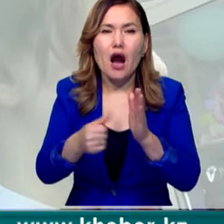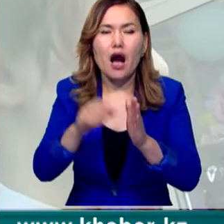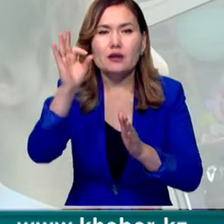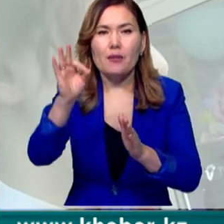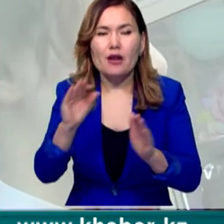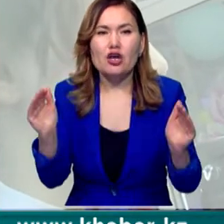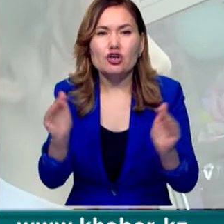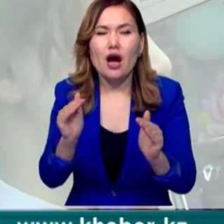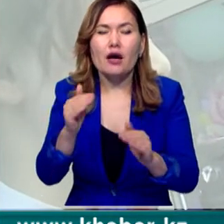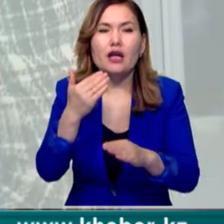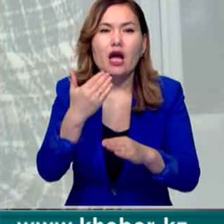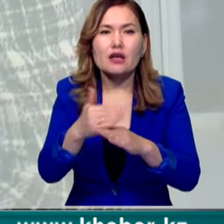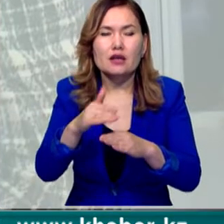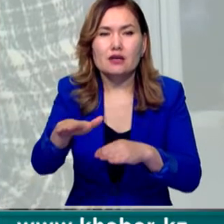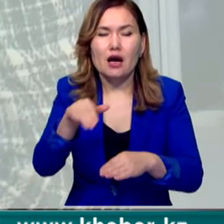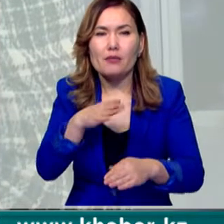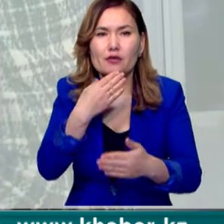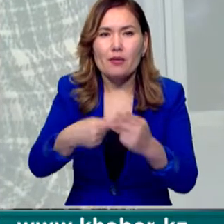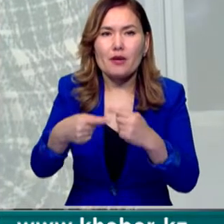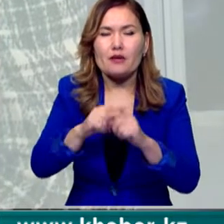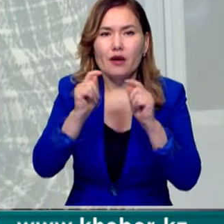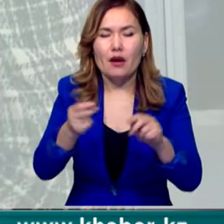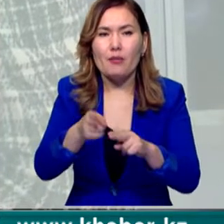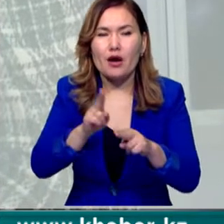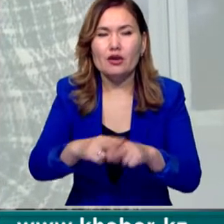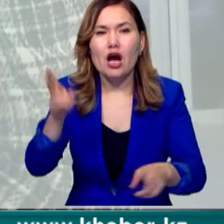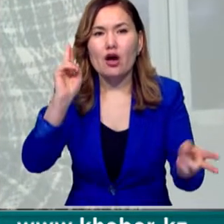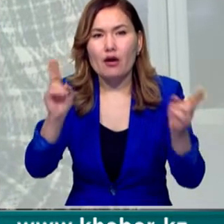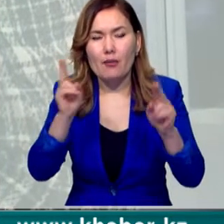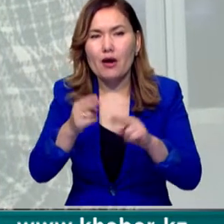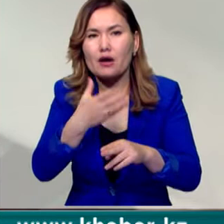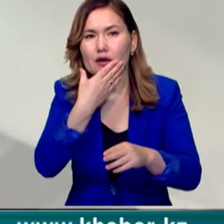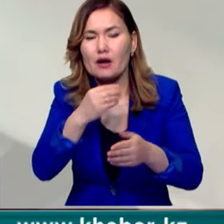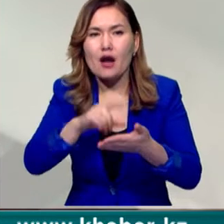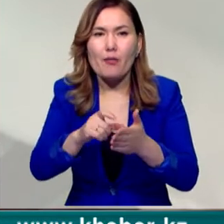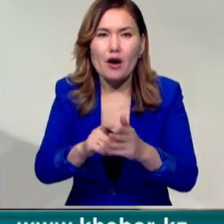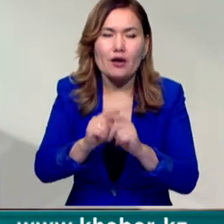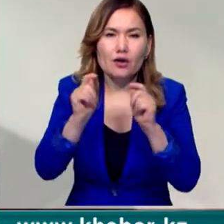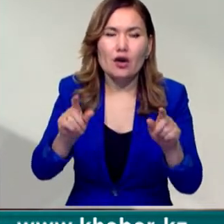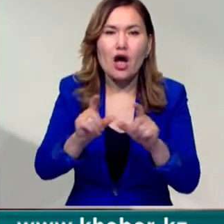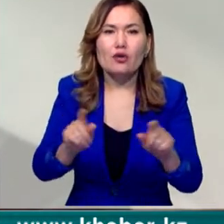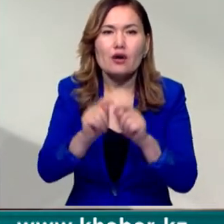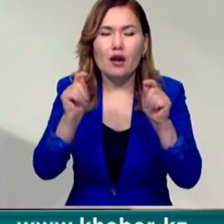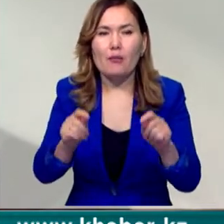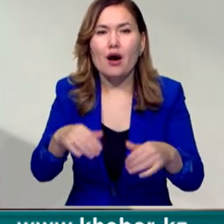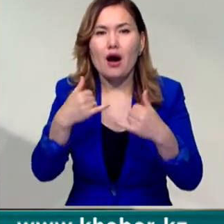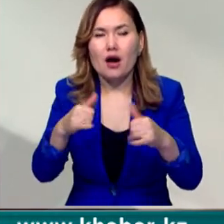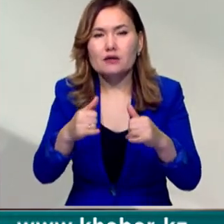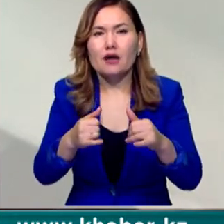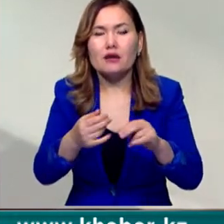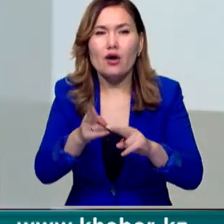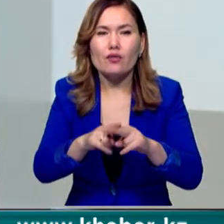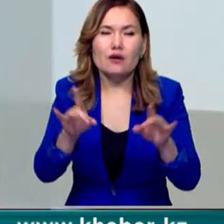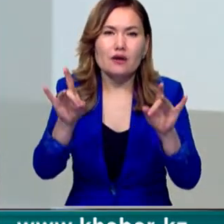6%-тік шағын несие алып жұмысын жандандыруда. Олардың дені шаштараз, әсемдік салоны, дүкен, асхана сияқты әлеуметтік нысандар